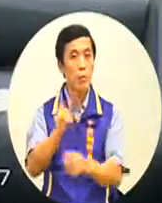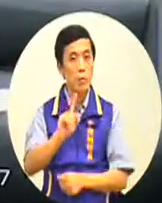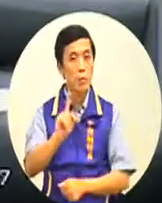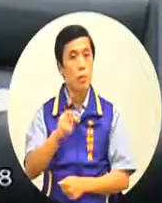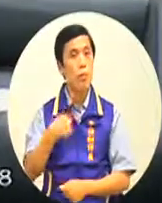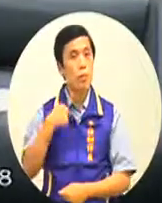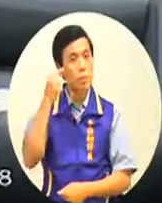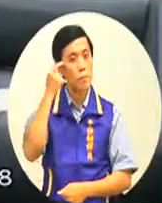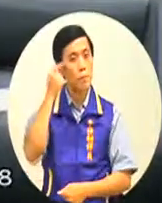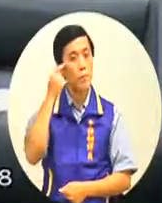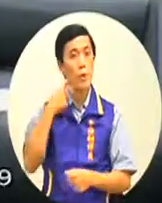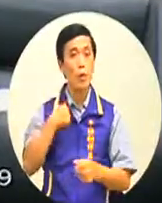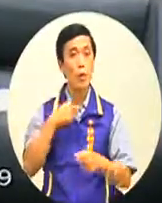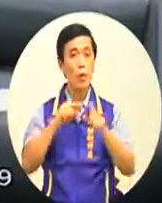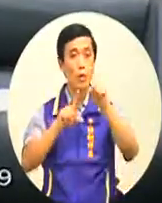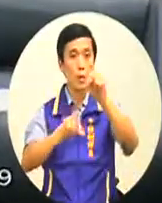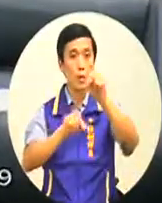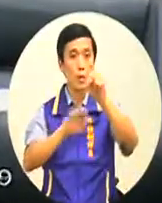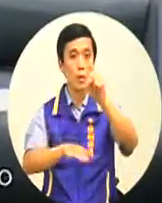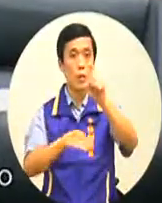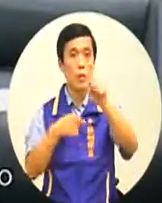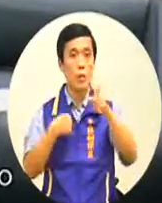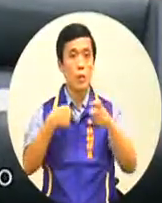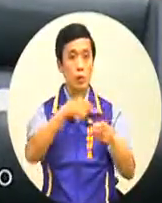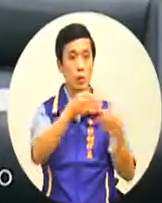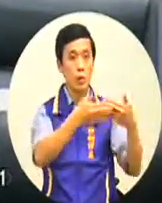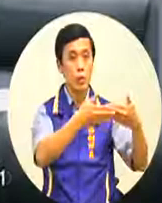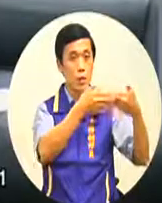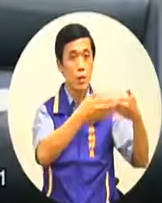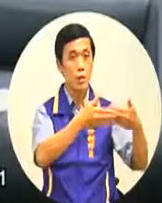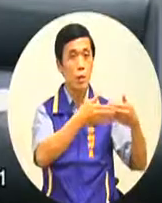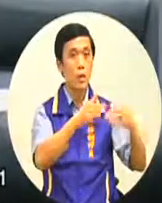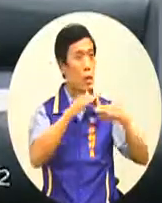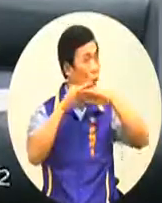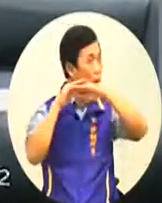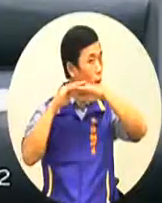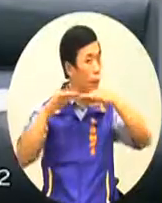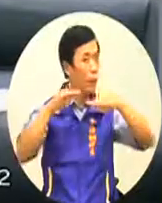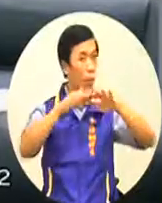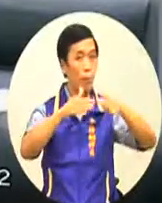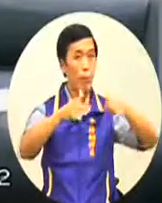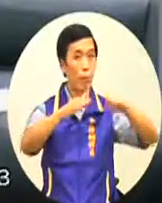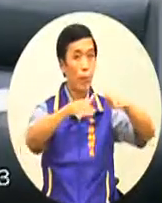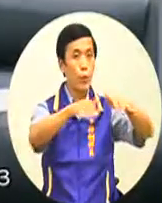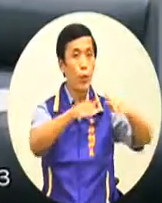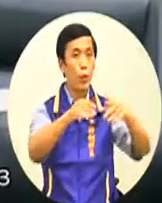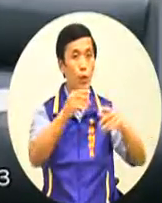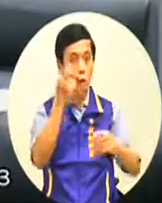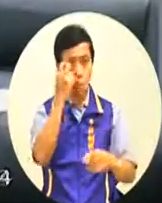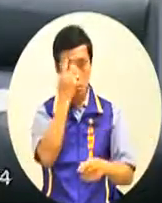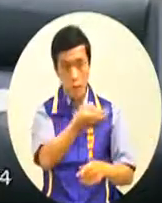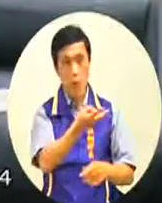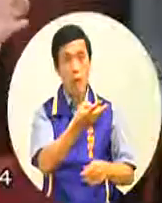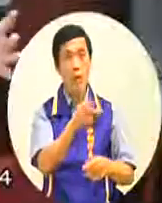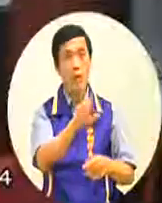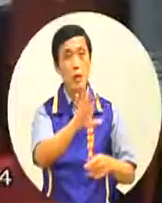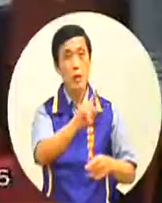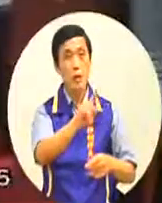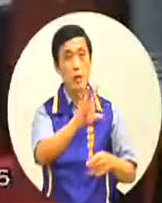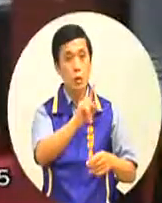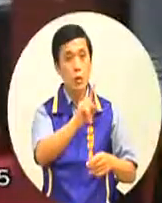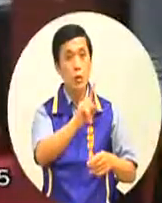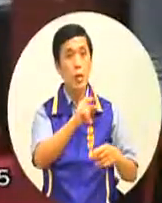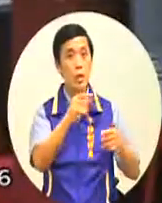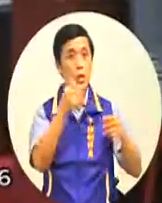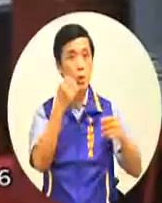在10月底，我有机会去大陆宁波考察，那他们宁波有一个颖县有一个创业育成中